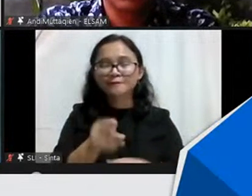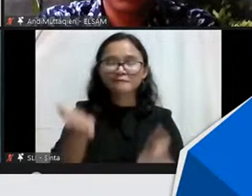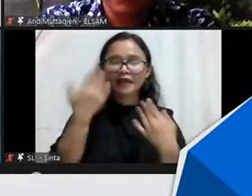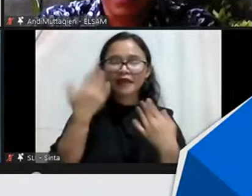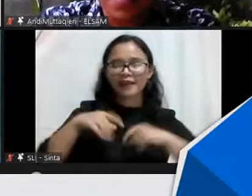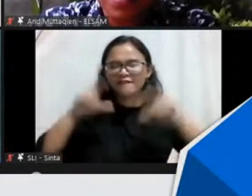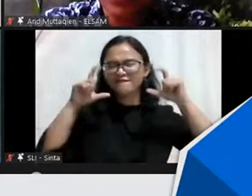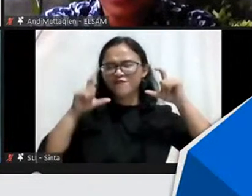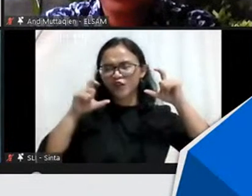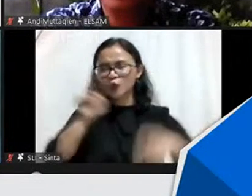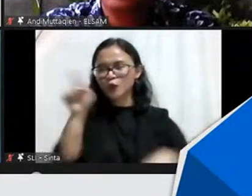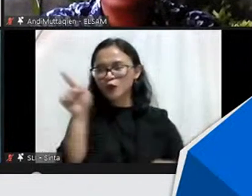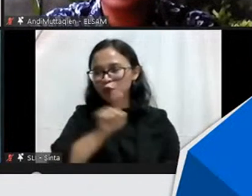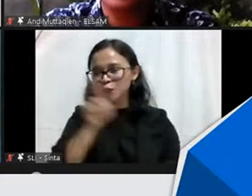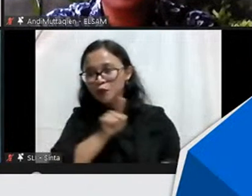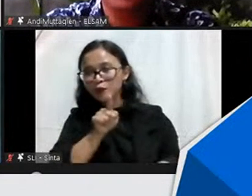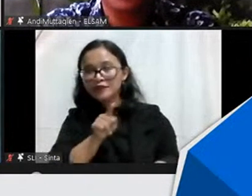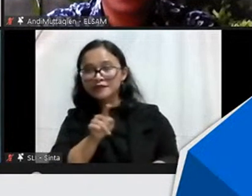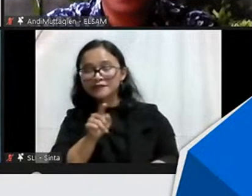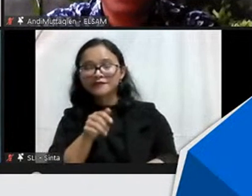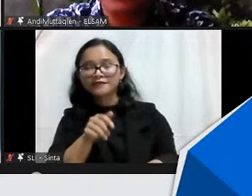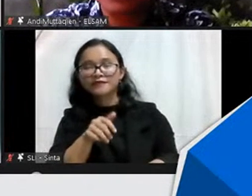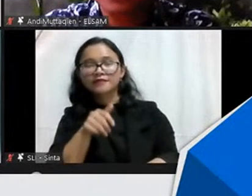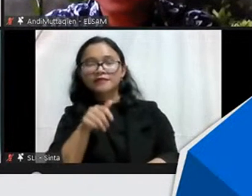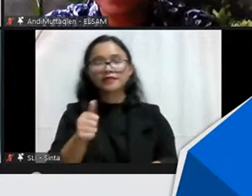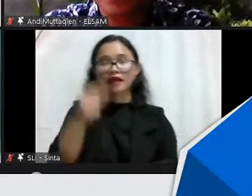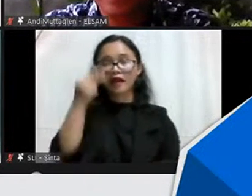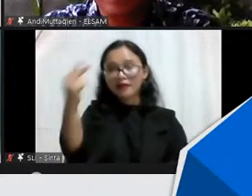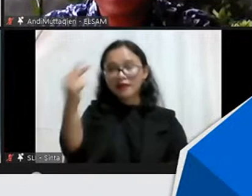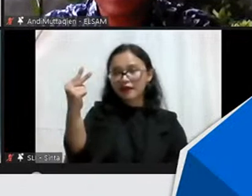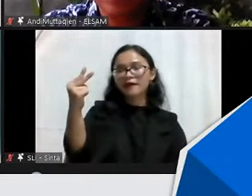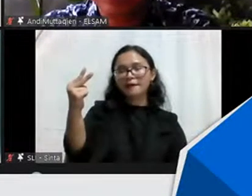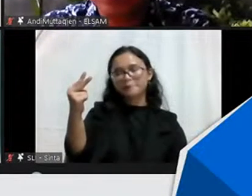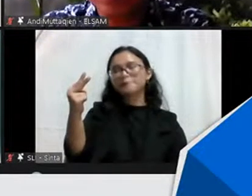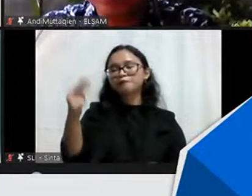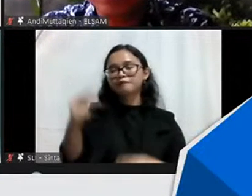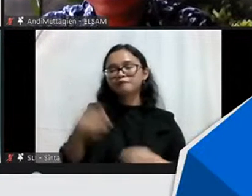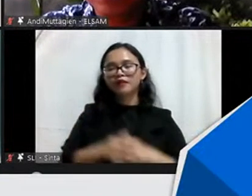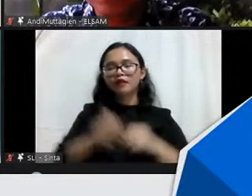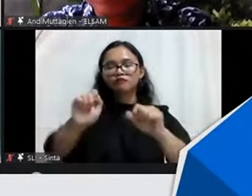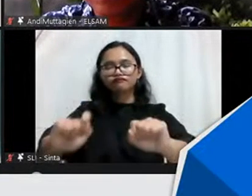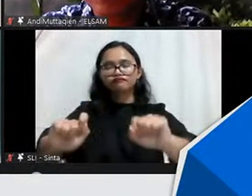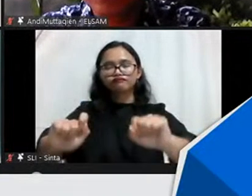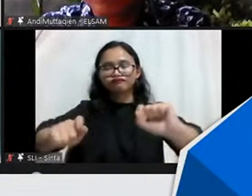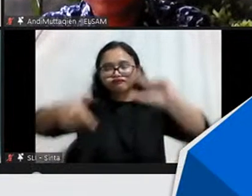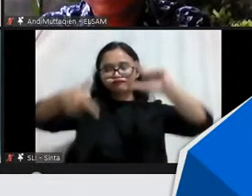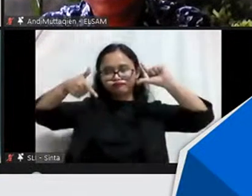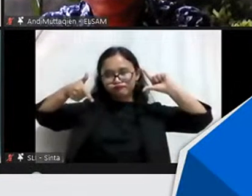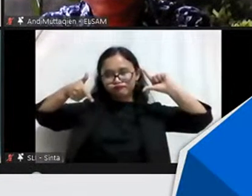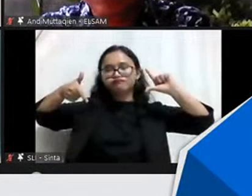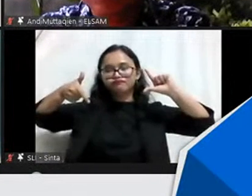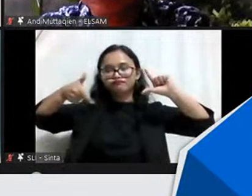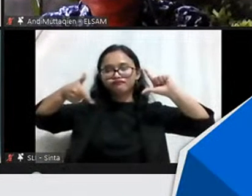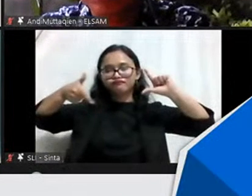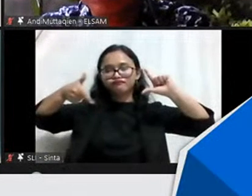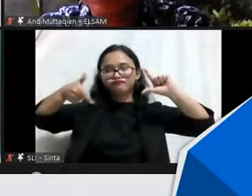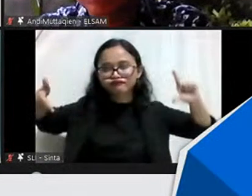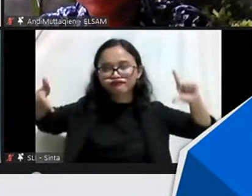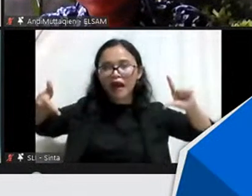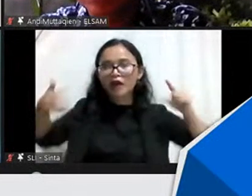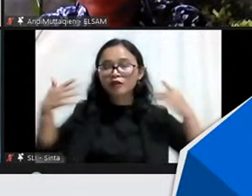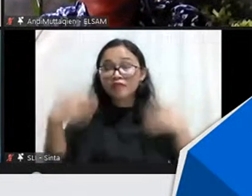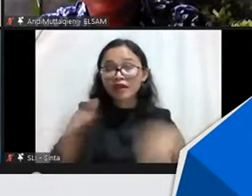dulu jadi saya akan menyiapkan layar saya dulu full screen ini Kebetulan pembicara sudah nyala